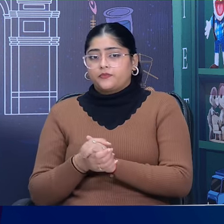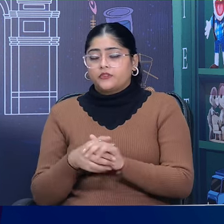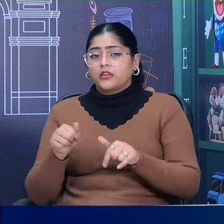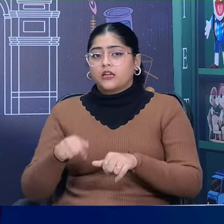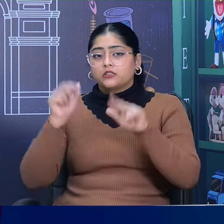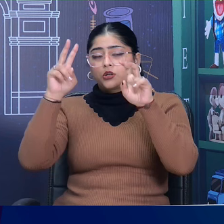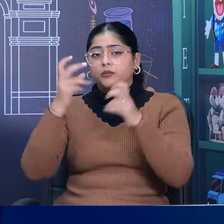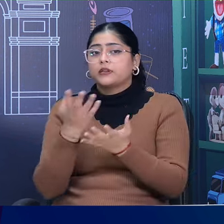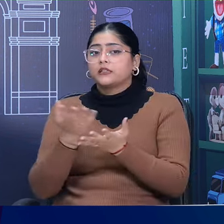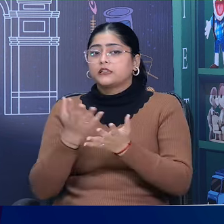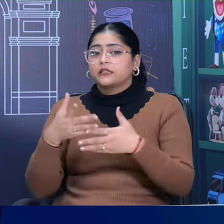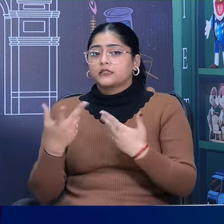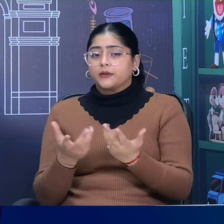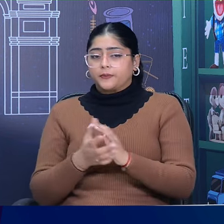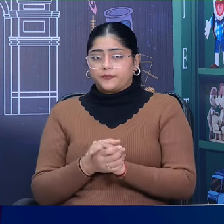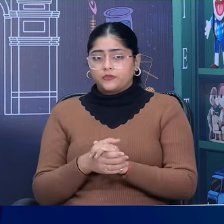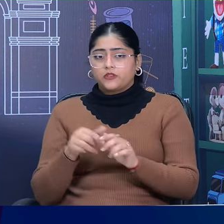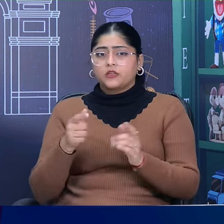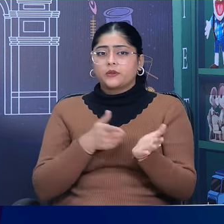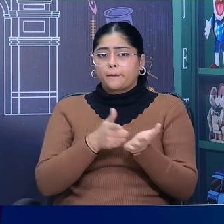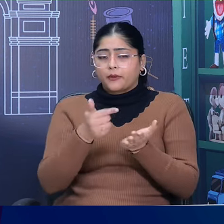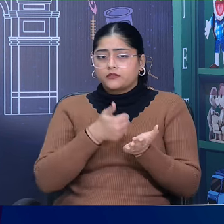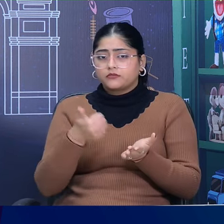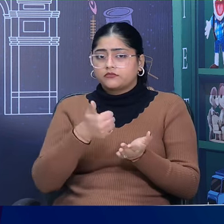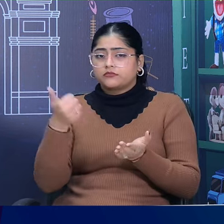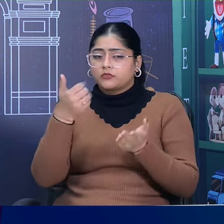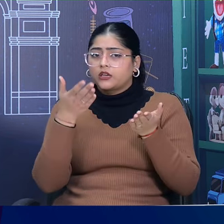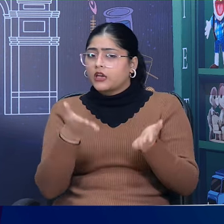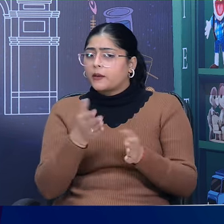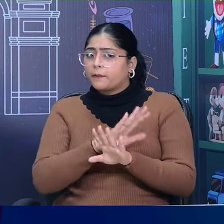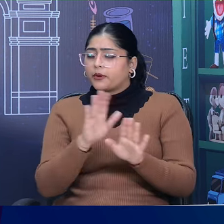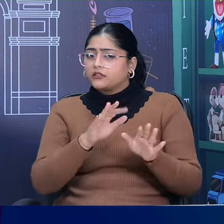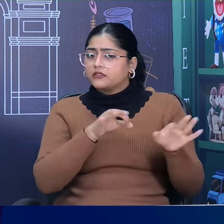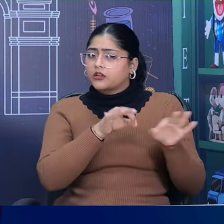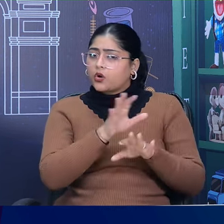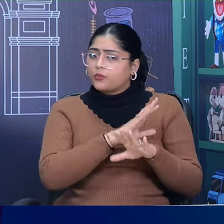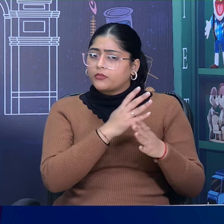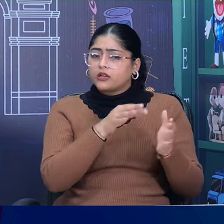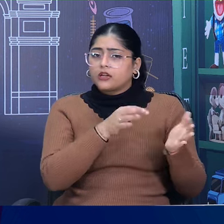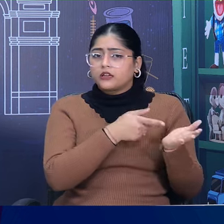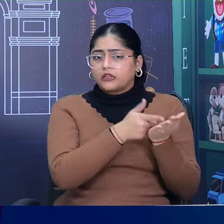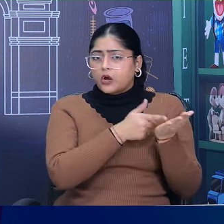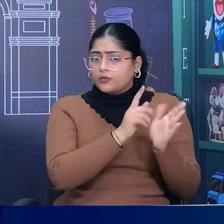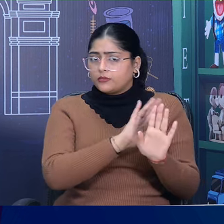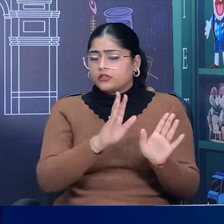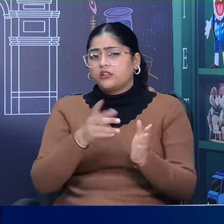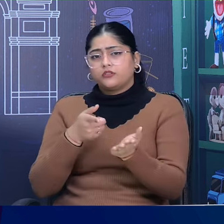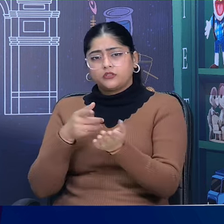पढ़ने वाले हैं और क्या पंचायती राज या फिर पंचों का राज सिर्फ गांव में होता है या शहरों में भी होता है